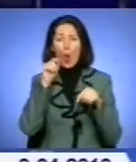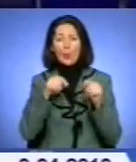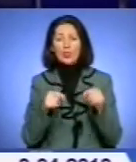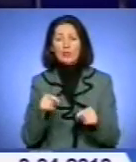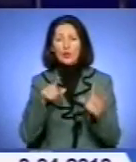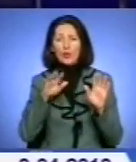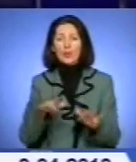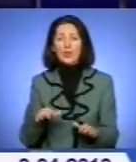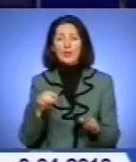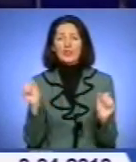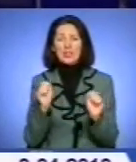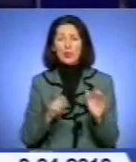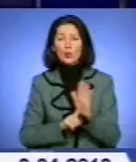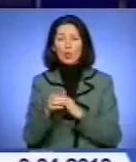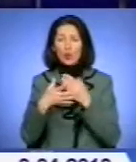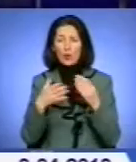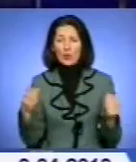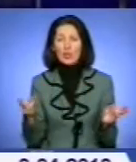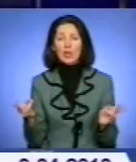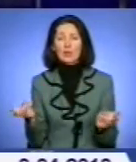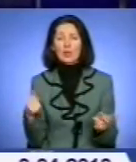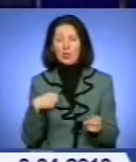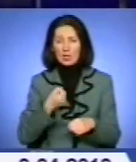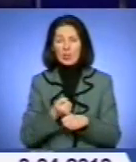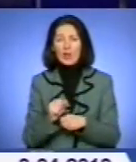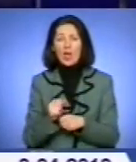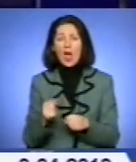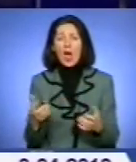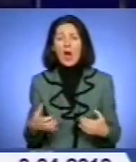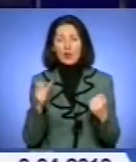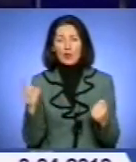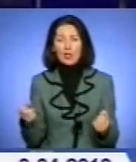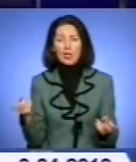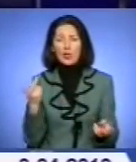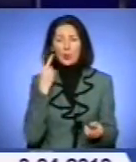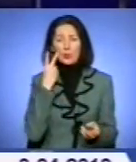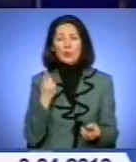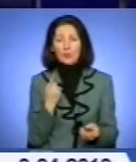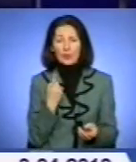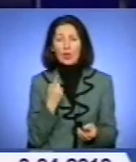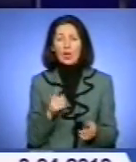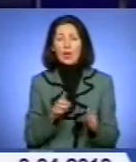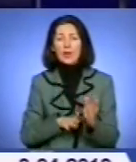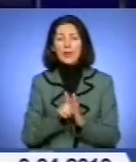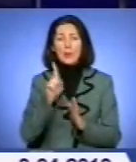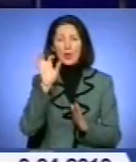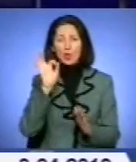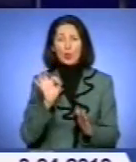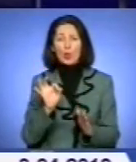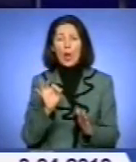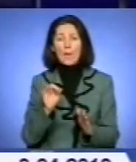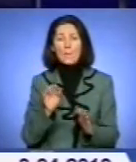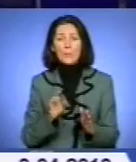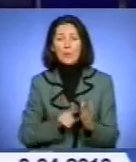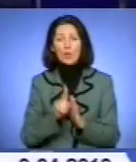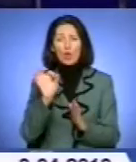на Тернопіллі, змушує рятувальників постійно бути насторожі. Наразі температура повітря поступово підвищується і актуальним стає